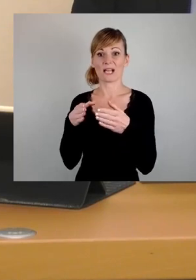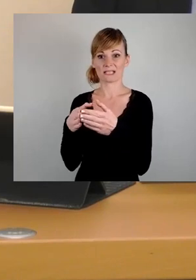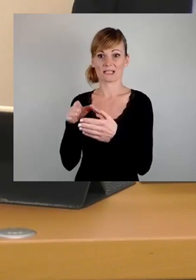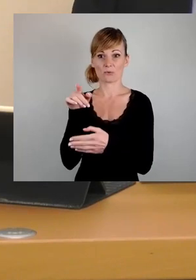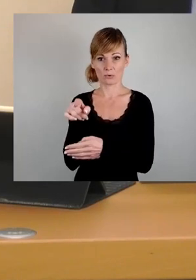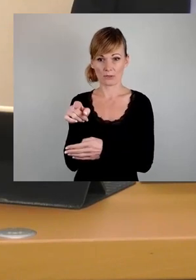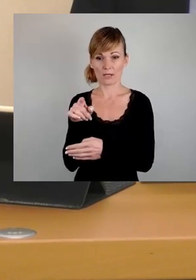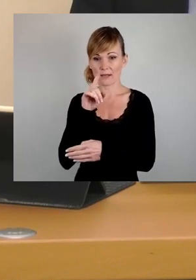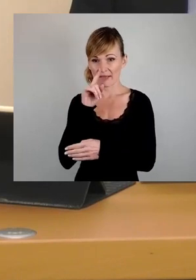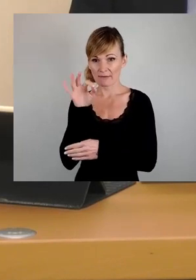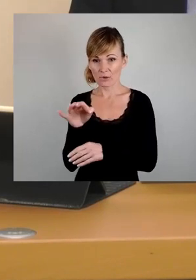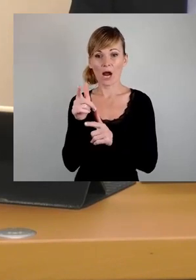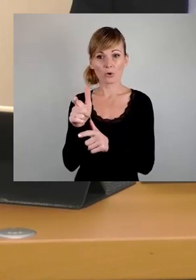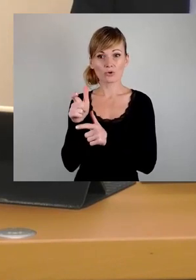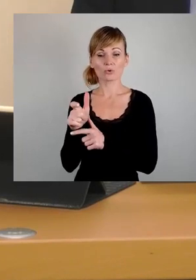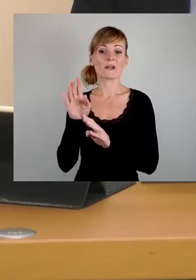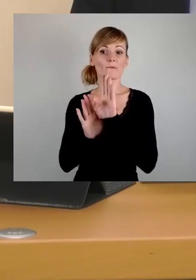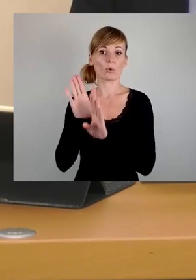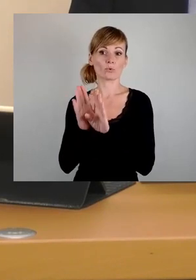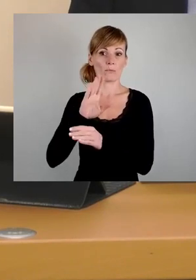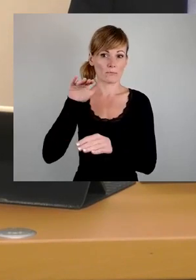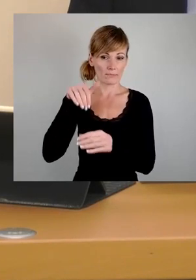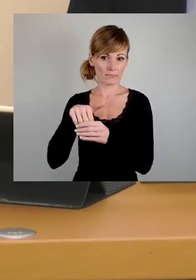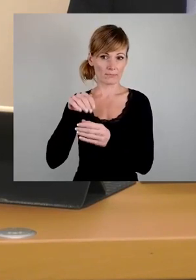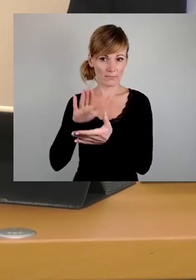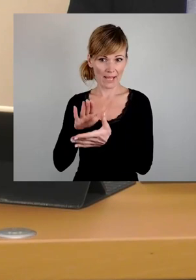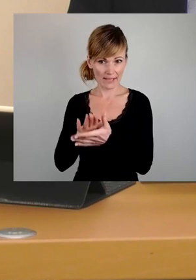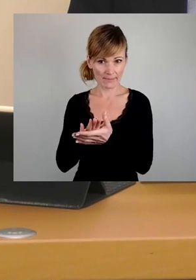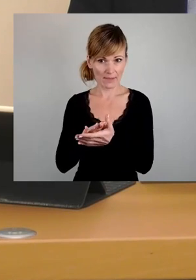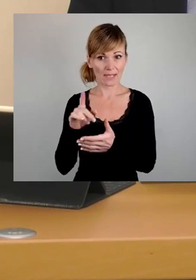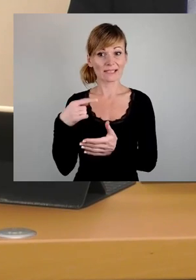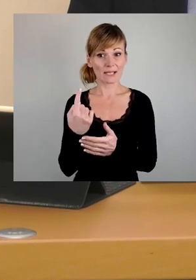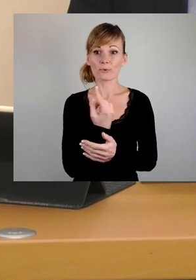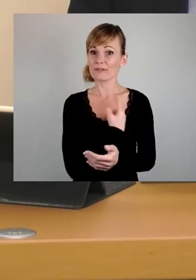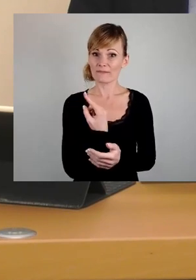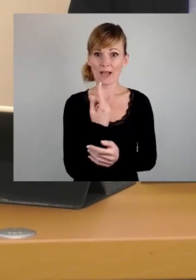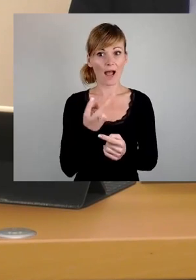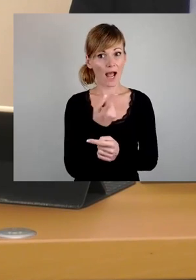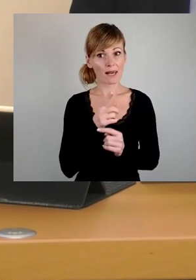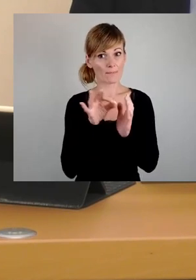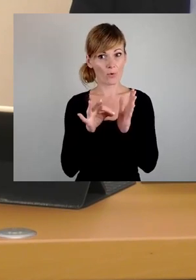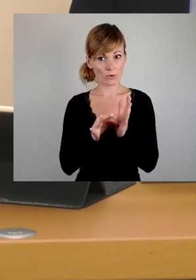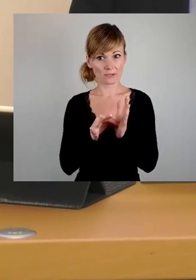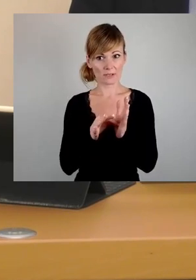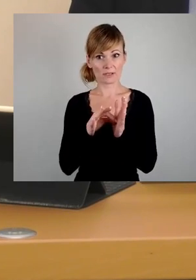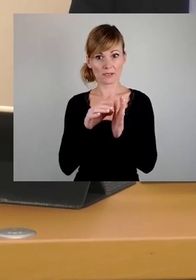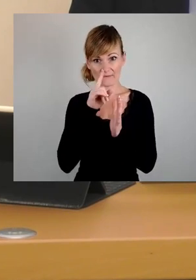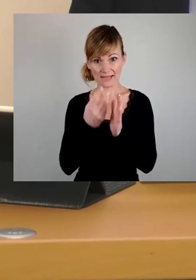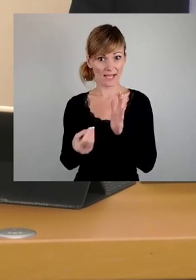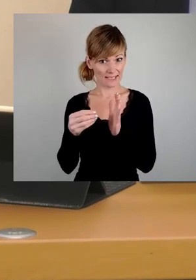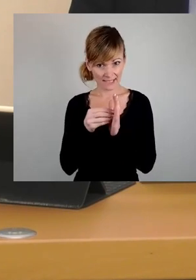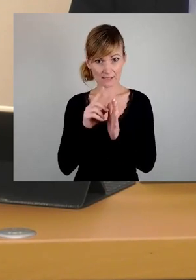federführenden Ausschussvotum bleiben und eben dadurch, dass wir alle Punkte dann, die ergänzt worden sind, nochmal